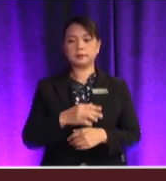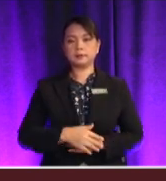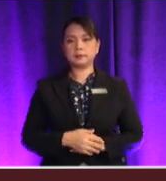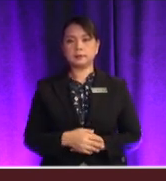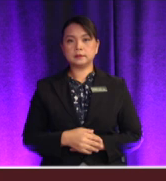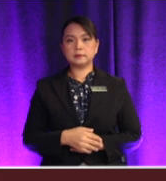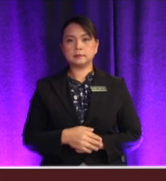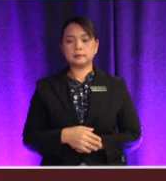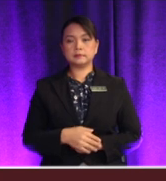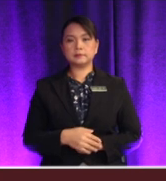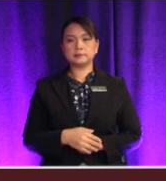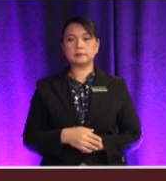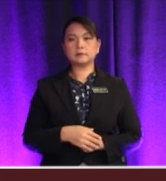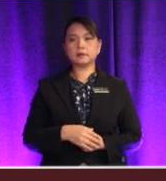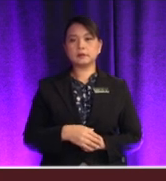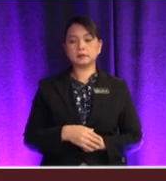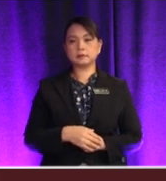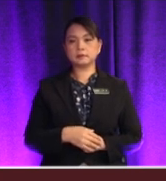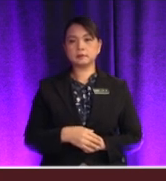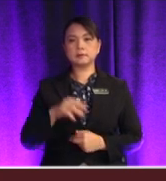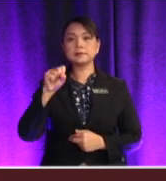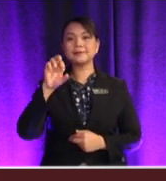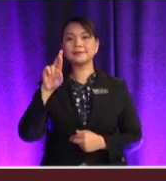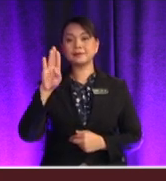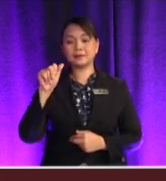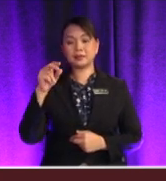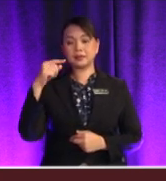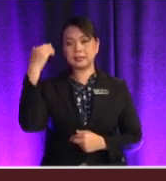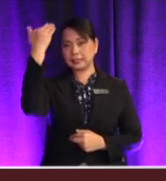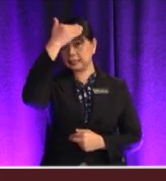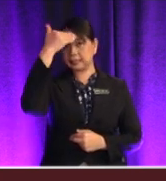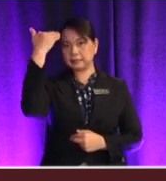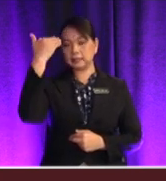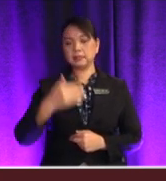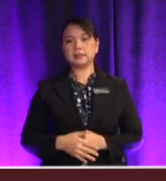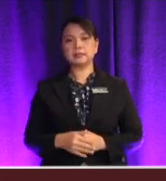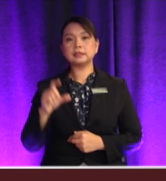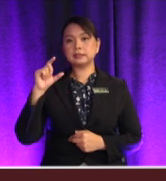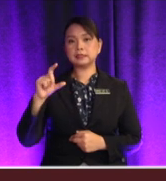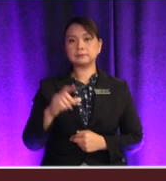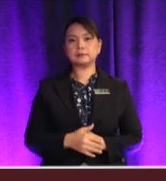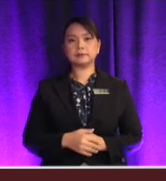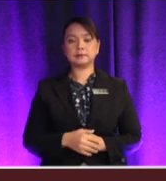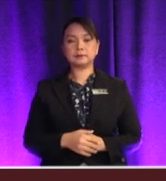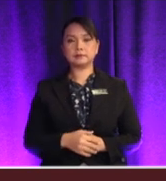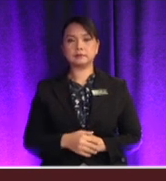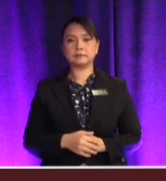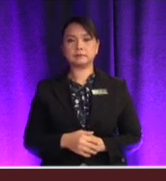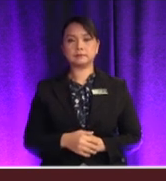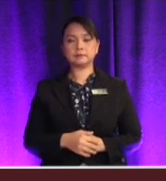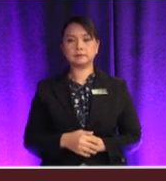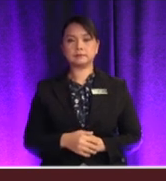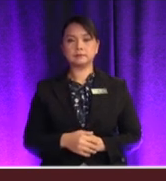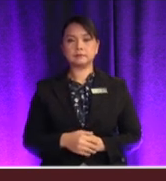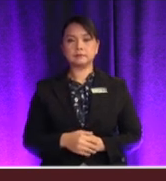ostang. Serban ya, serban itu berbentuk lebih tebal dan lonjong. Okey. Okey, itulah keistimewaan